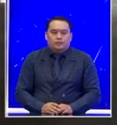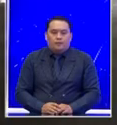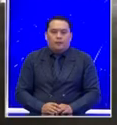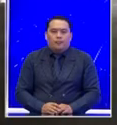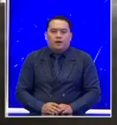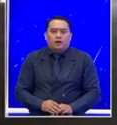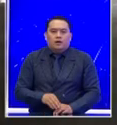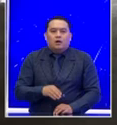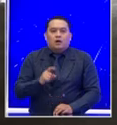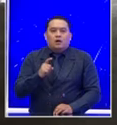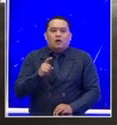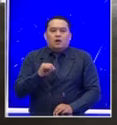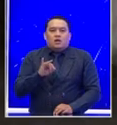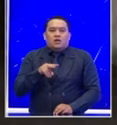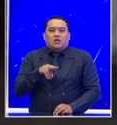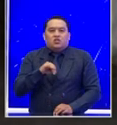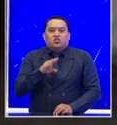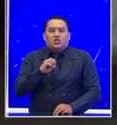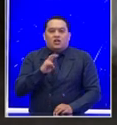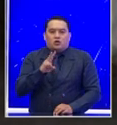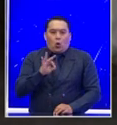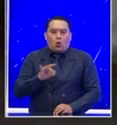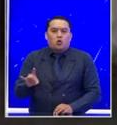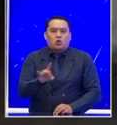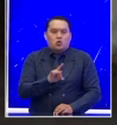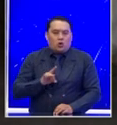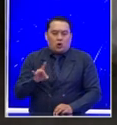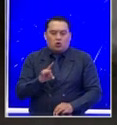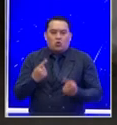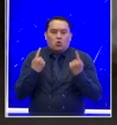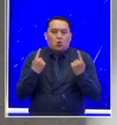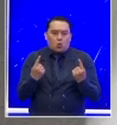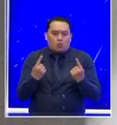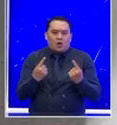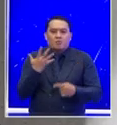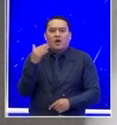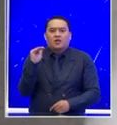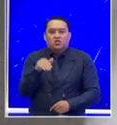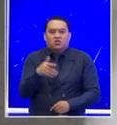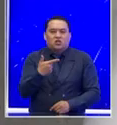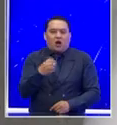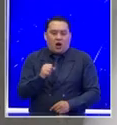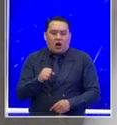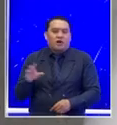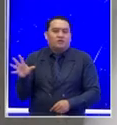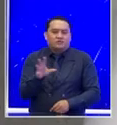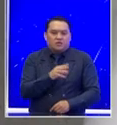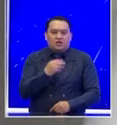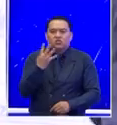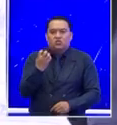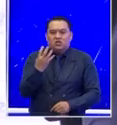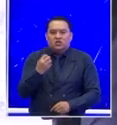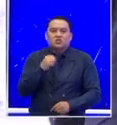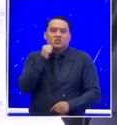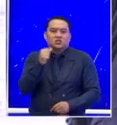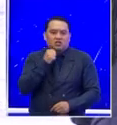Командитное товарищество «Хильченко ИК», крупнейшее в районе, к весенней обработке отводит 5000 гектаров всех культур. 400 из них